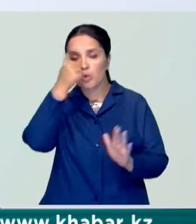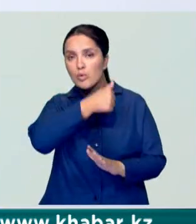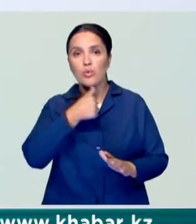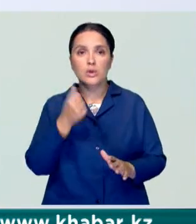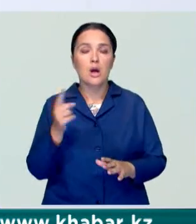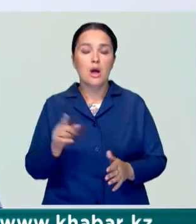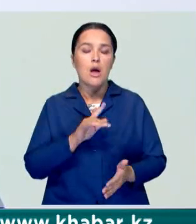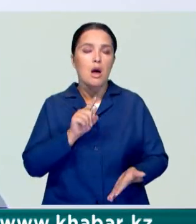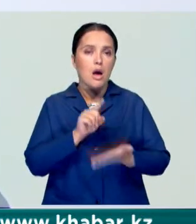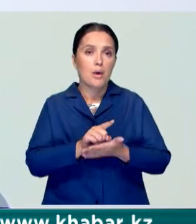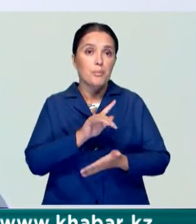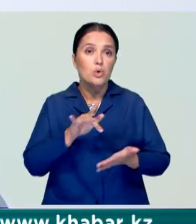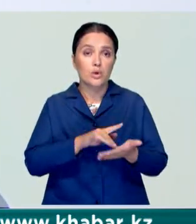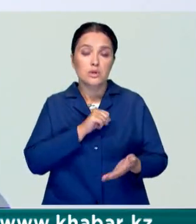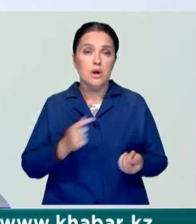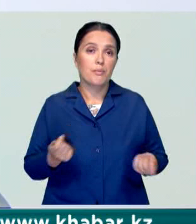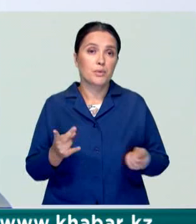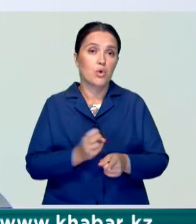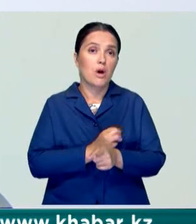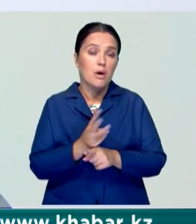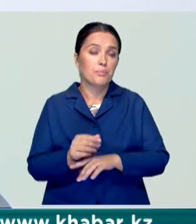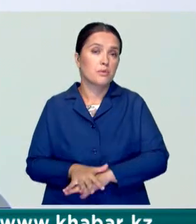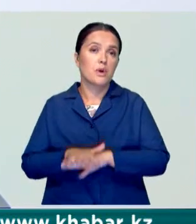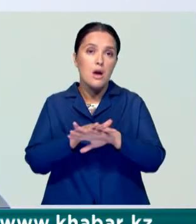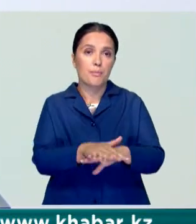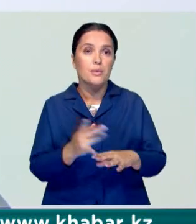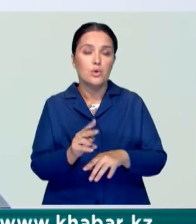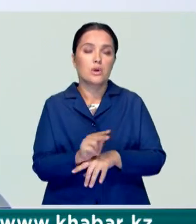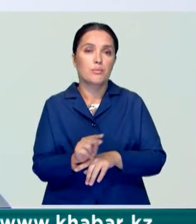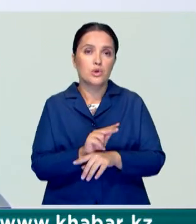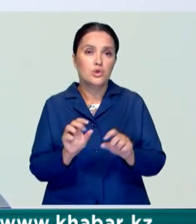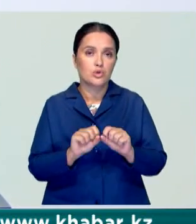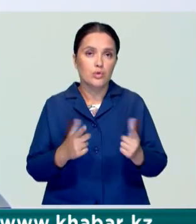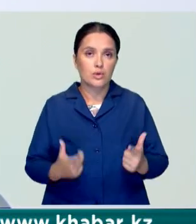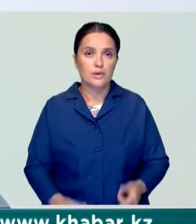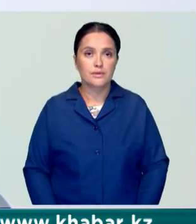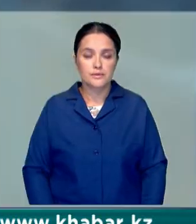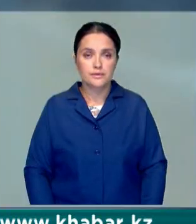акиматам необходимо обеспечивать соответствующий объем финансирования на капитальный ремонт.